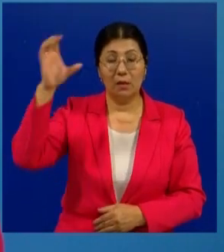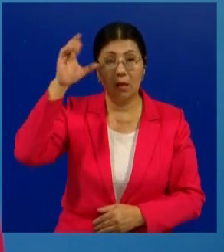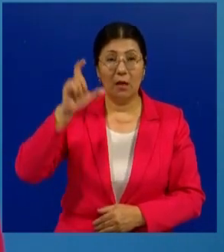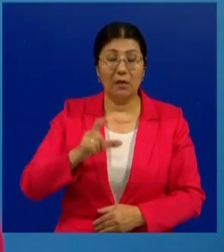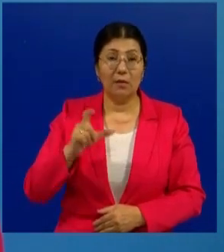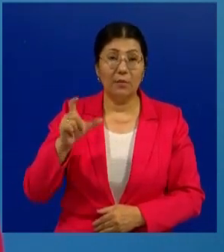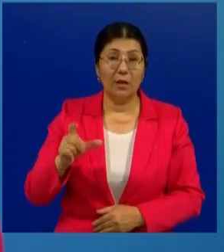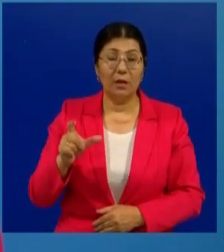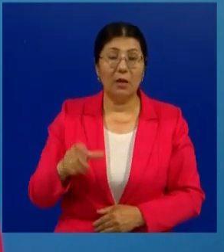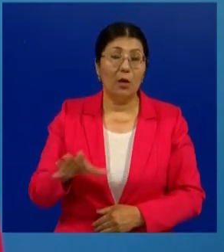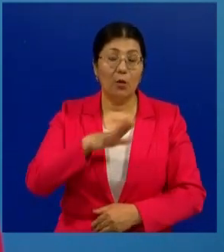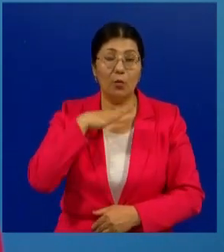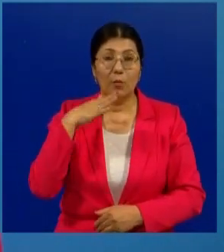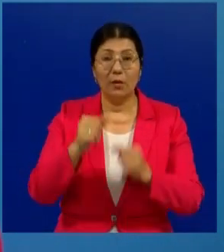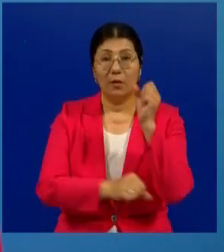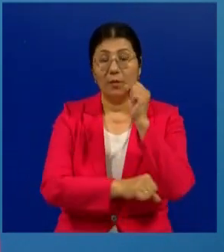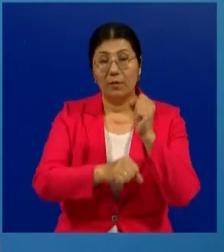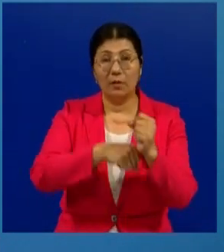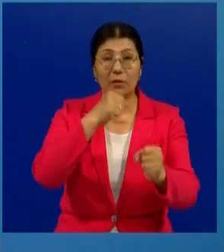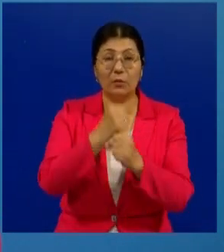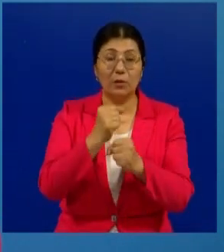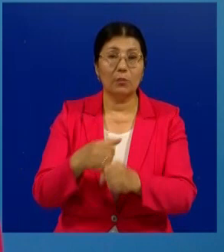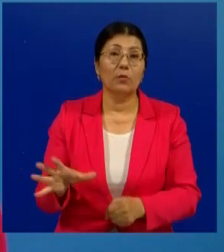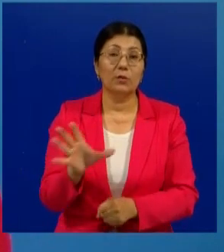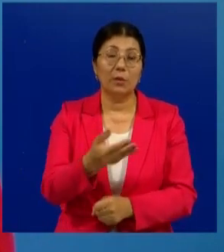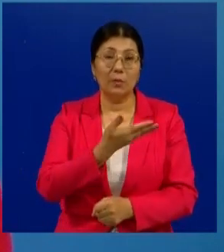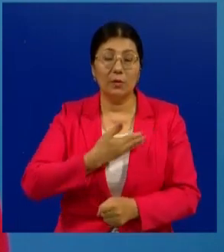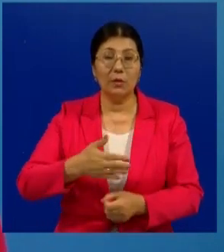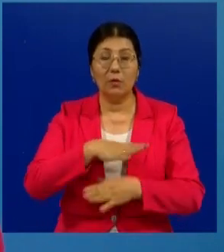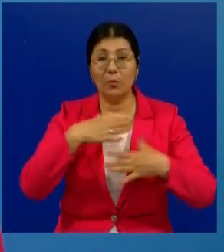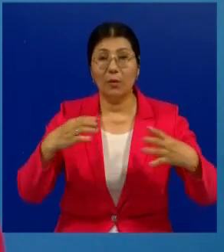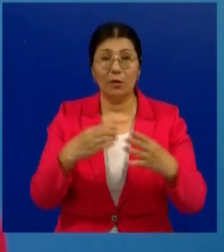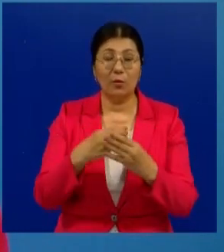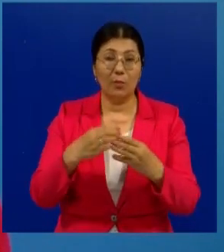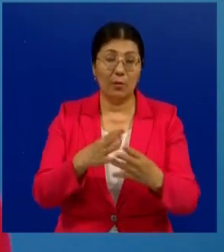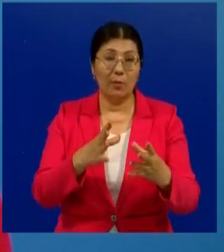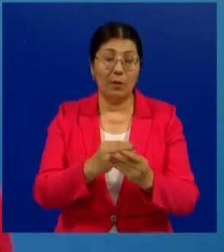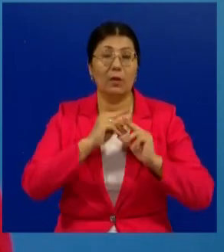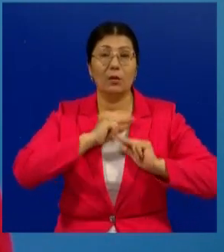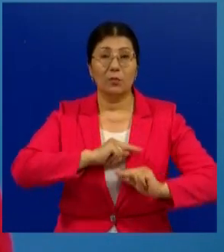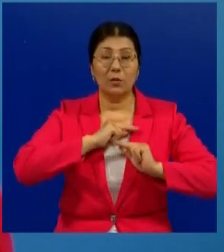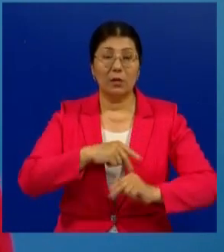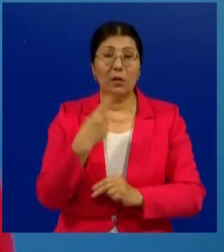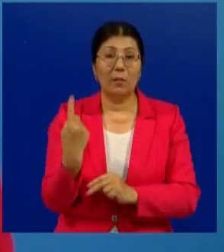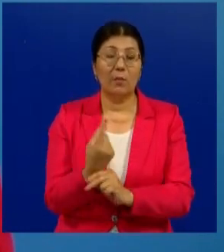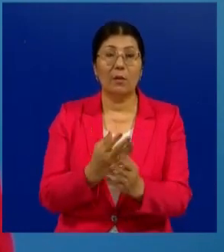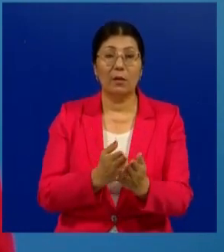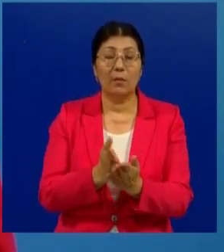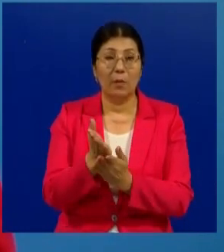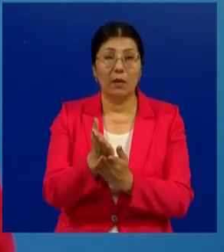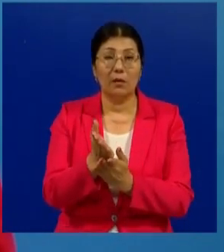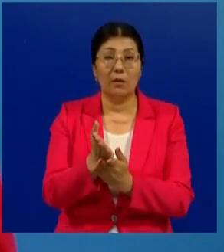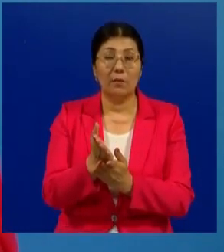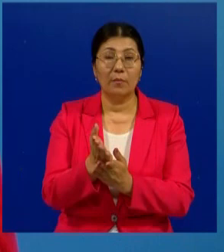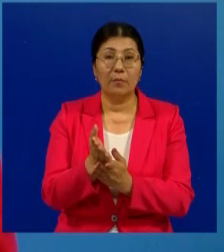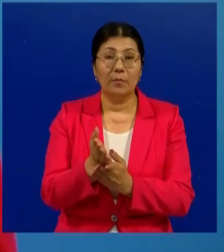мұғалімдері осындай бірнеше адамдар жұмыс жасап жатыр. Және осының барлығы бізде бірнеше топпен жұмыс жасап жатыр. Айталық, оның мысалы бір бағытына алатын